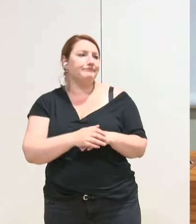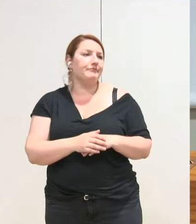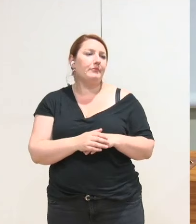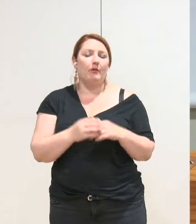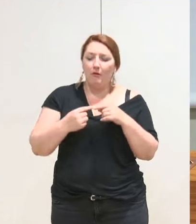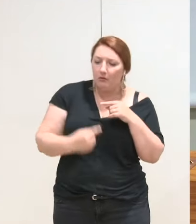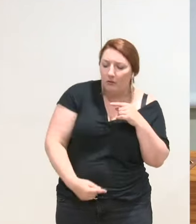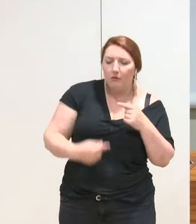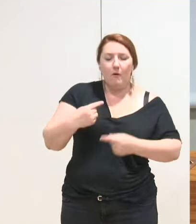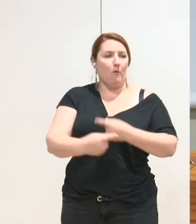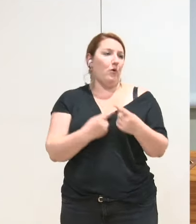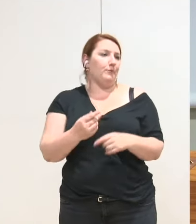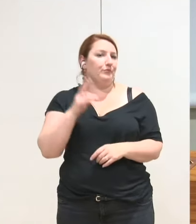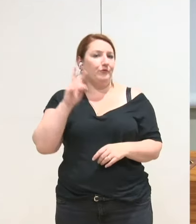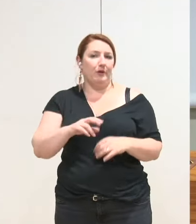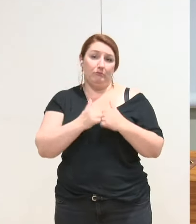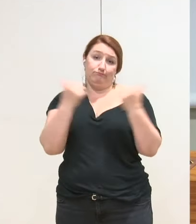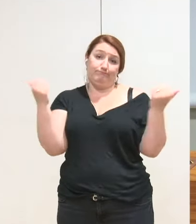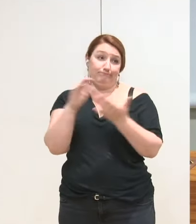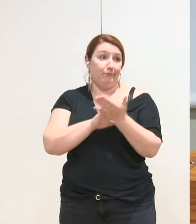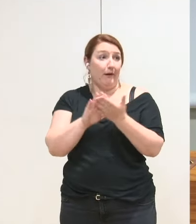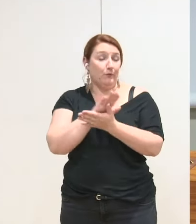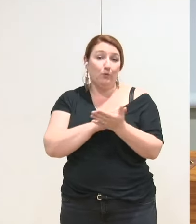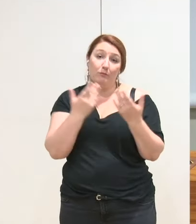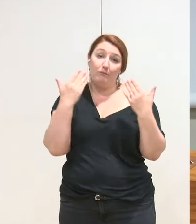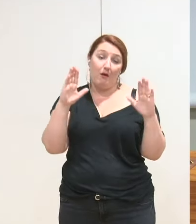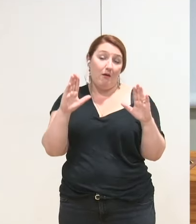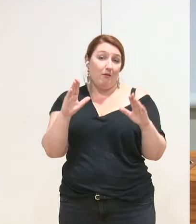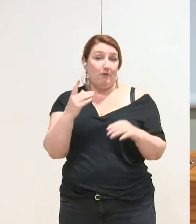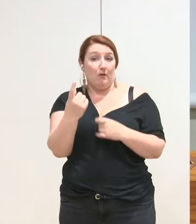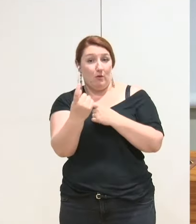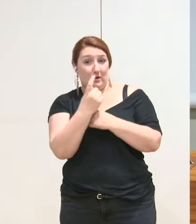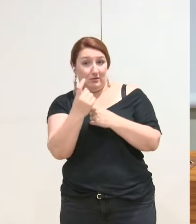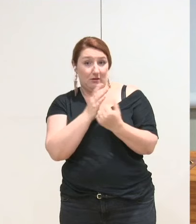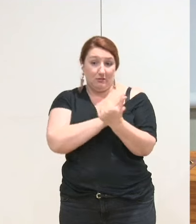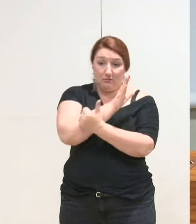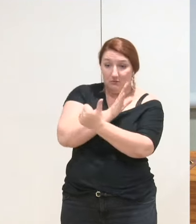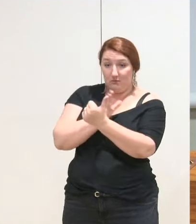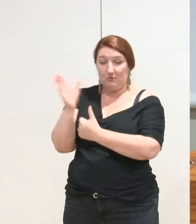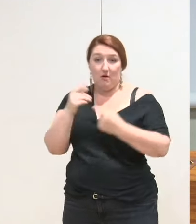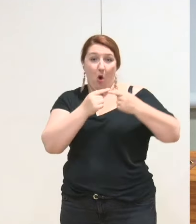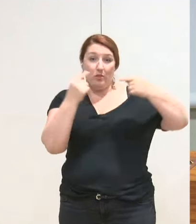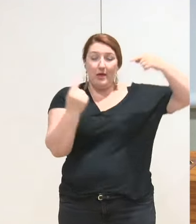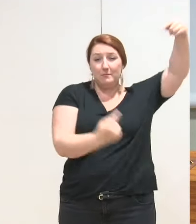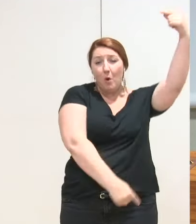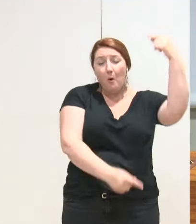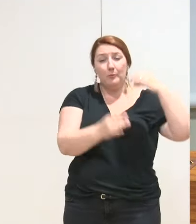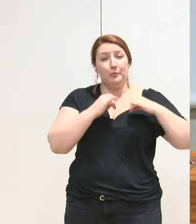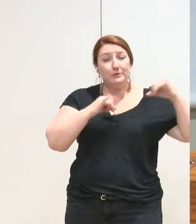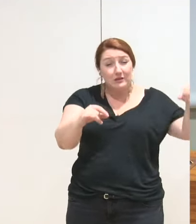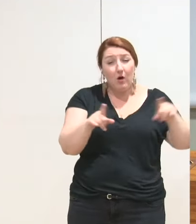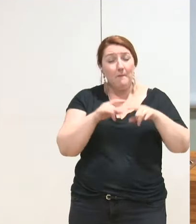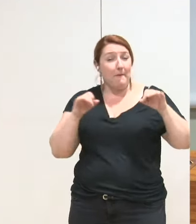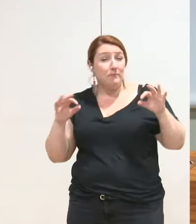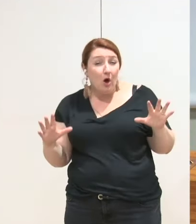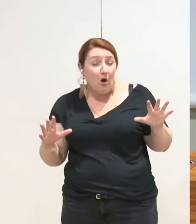paradoxes il est paradoxal il est étonnant de nous reprocher à la fois un taux d'endettement très important et en même